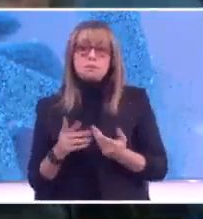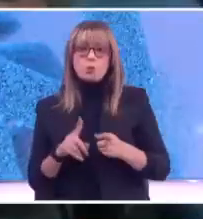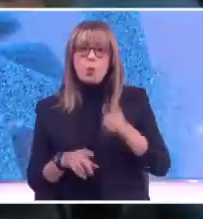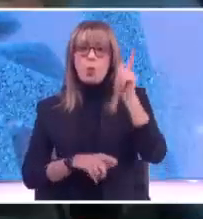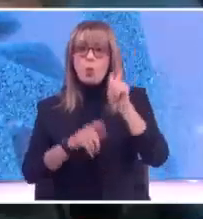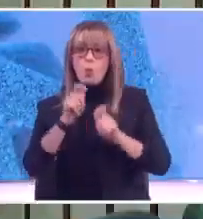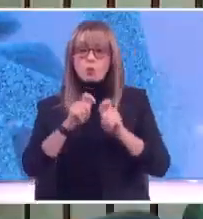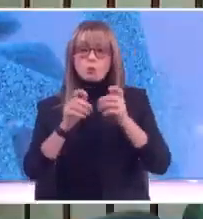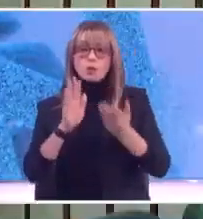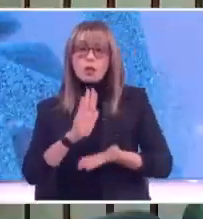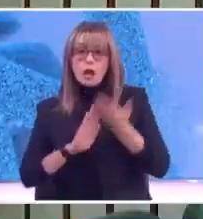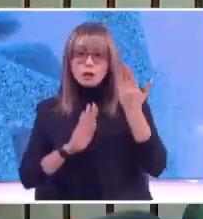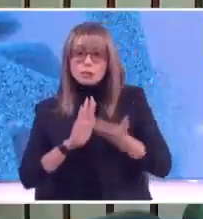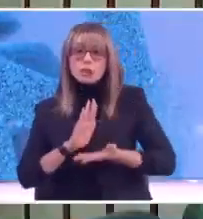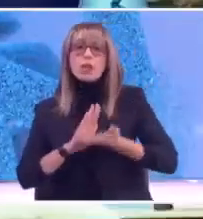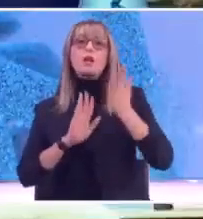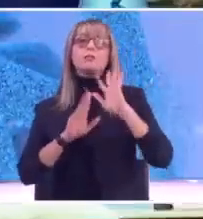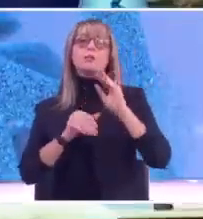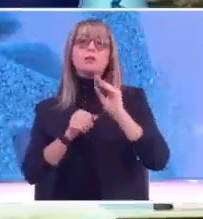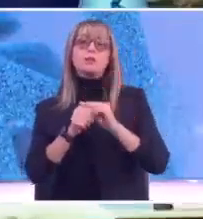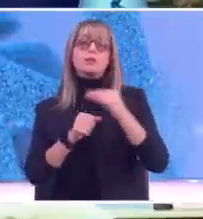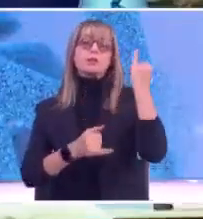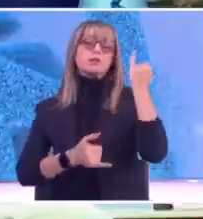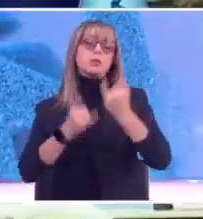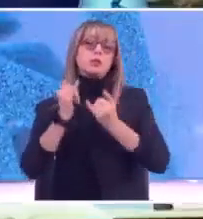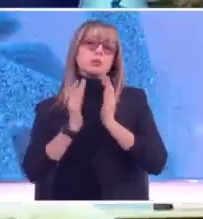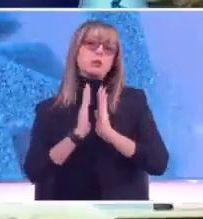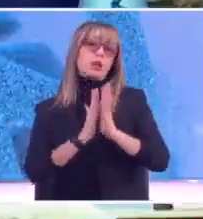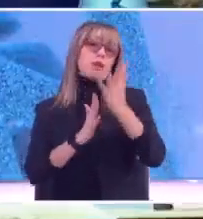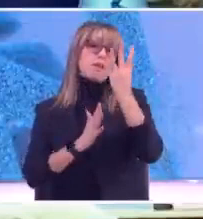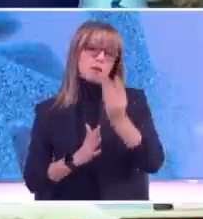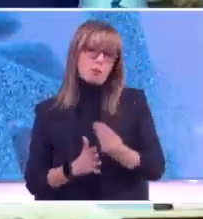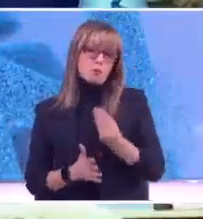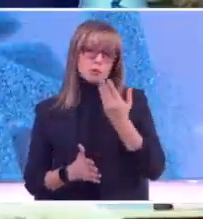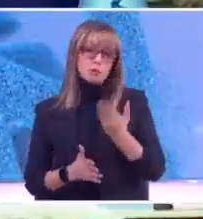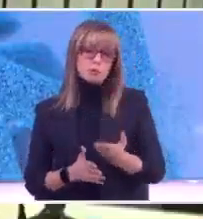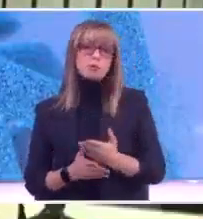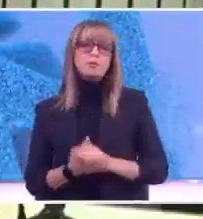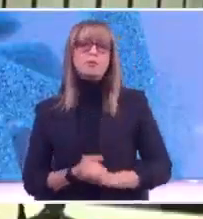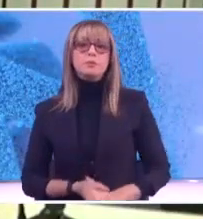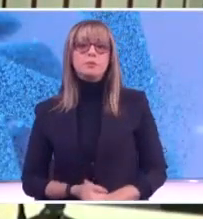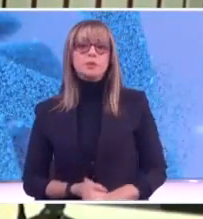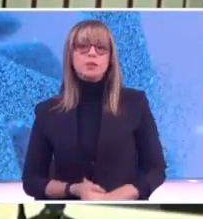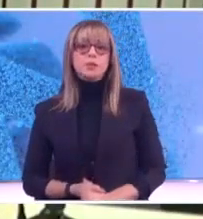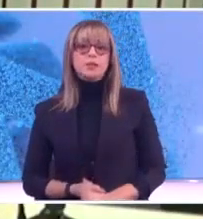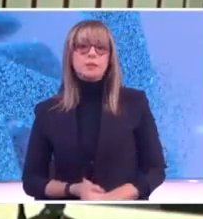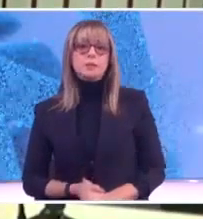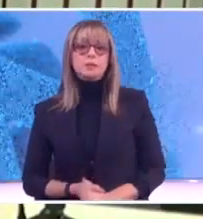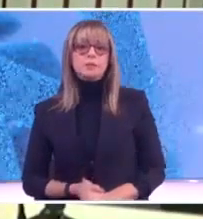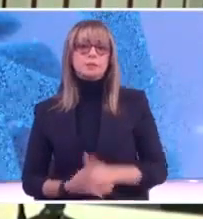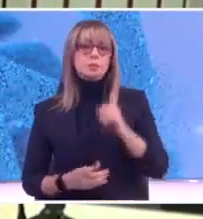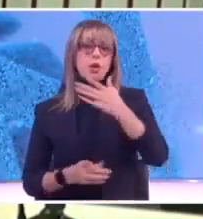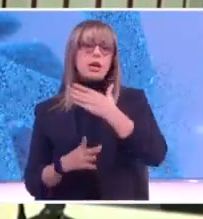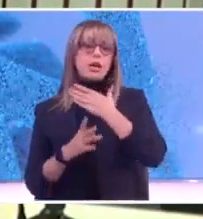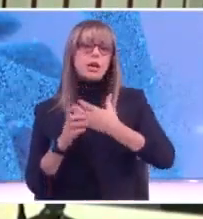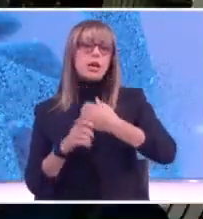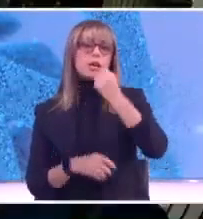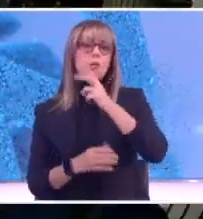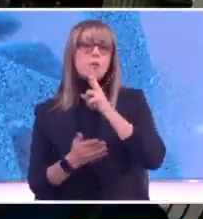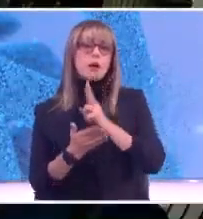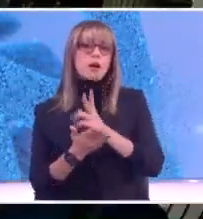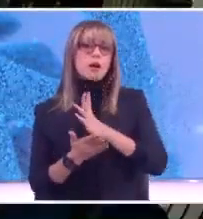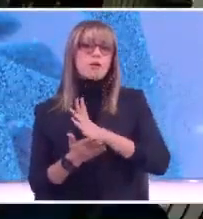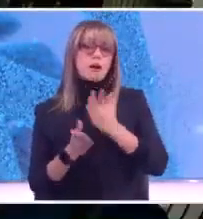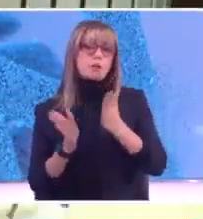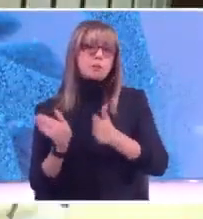uygulamanın kaldırılıp kaldırılmayacağına ilişkin tartışmaları da beraberinde getirmişti. Ancak senin de söylediğin gibi idam kararları var.